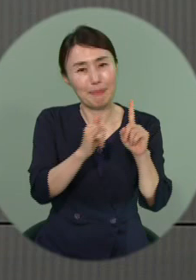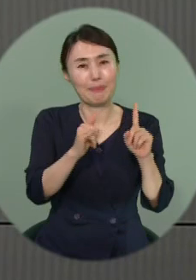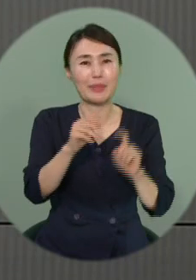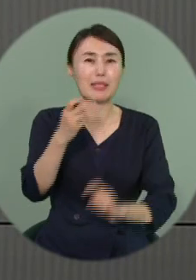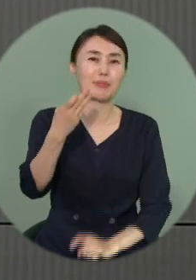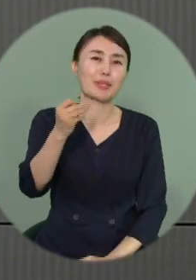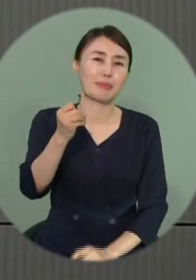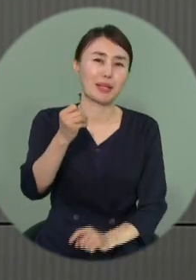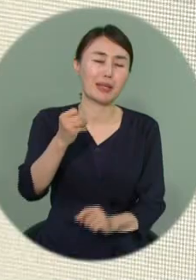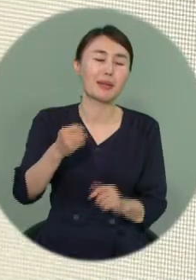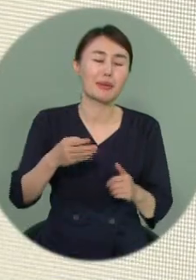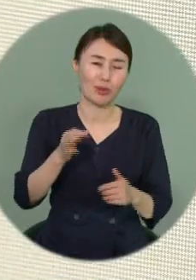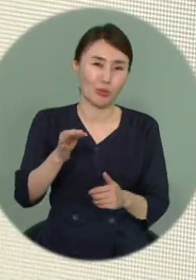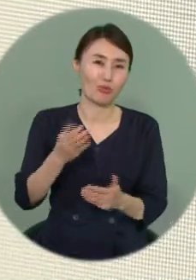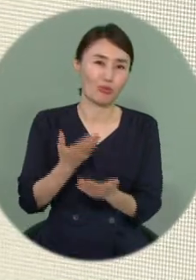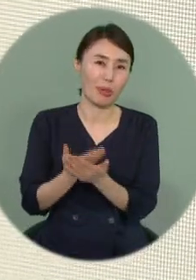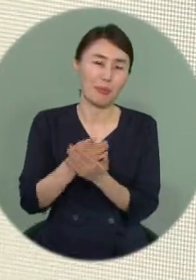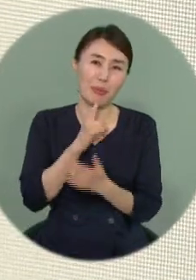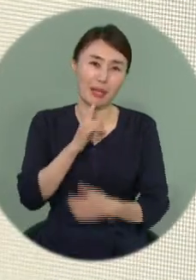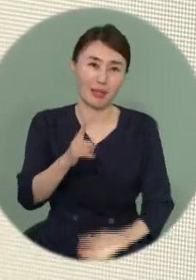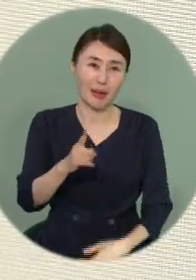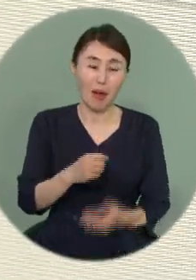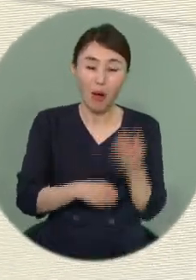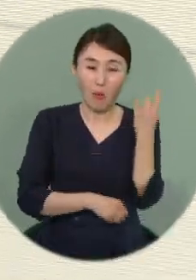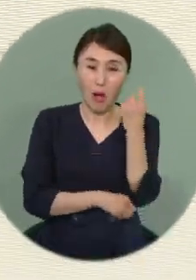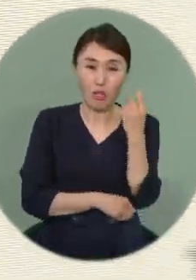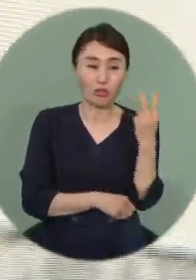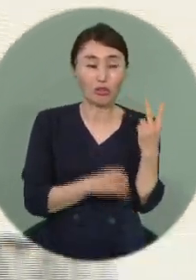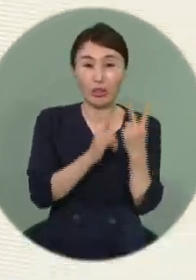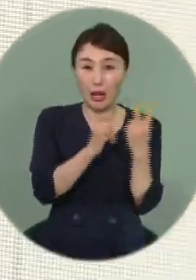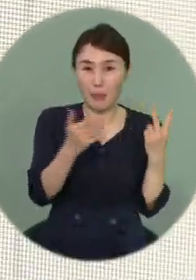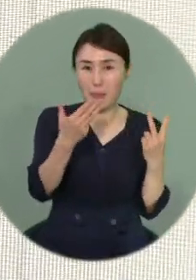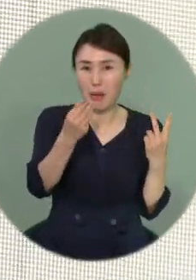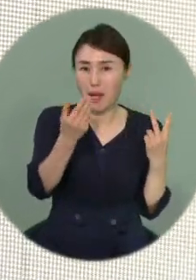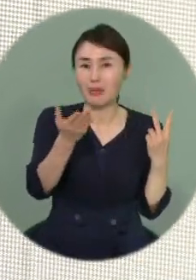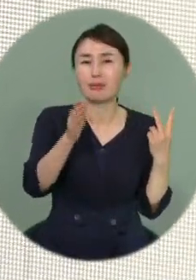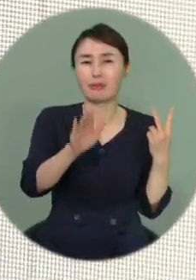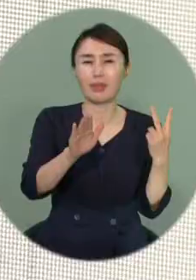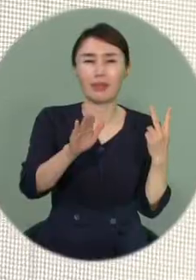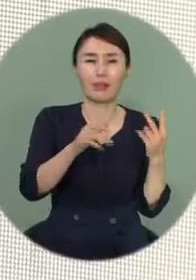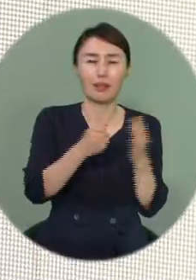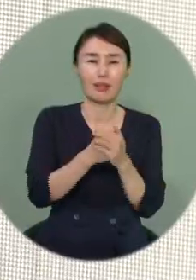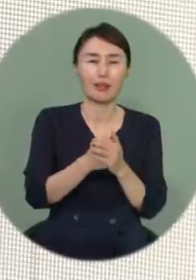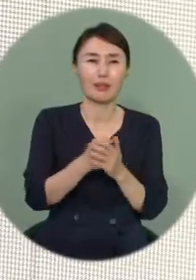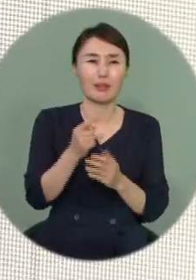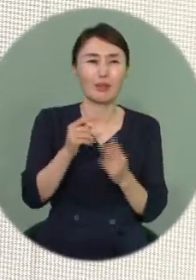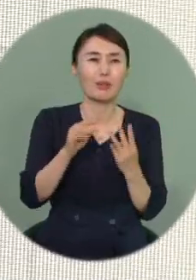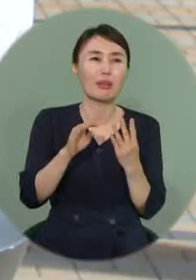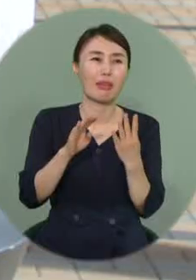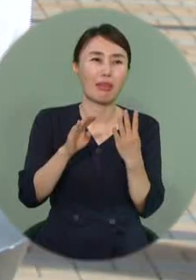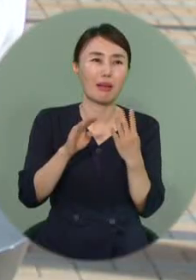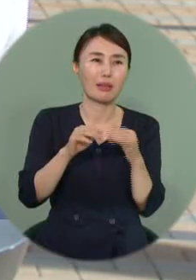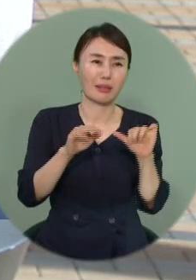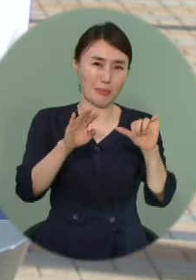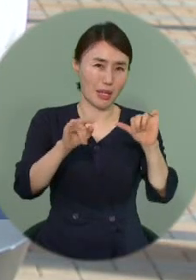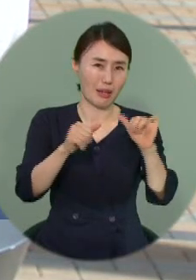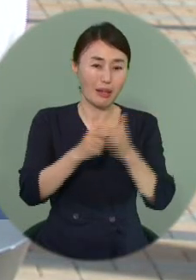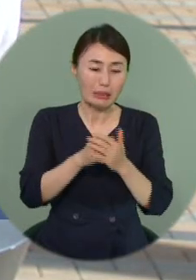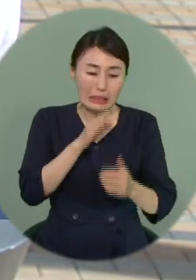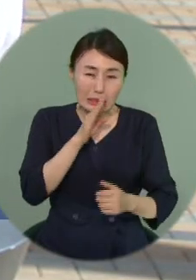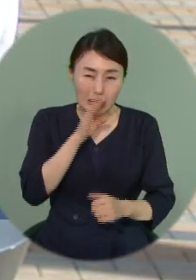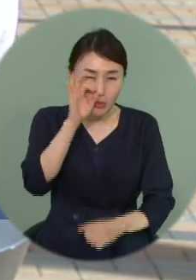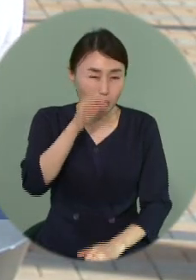답변이 돌아왔습니다 원래는 두 명의 8만 원만 내면 살 수 있는 표입니다 진짜 보고 싶은 사람들 못